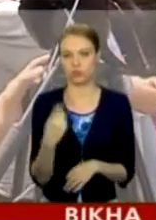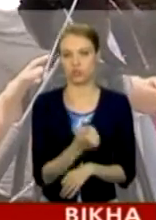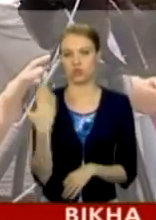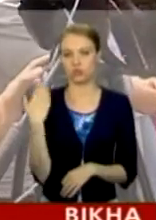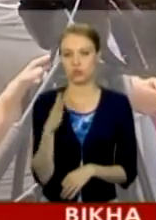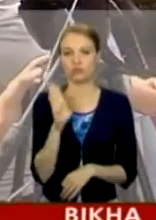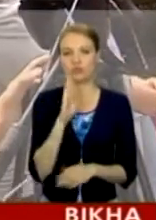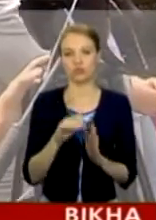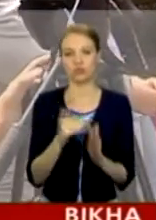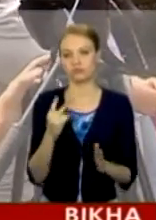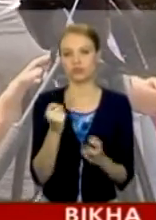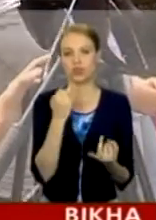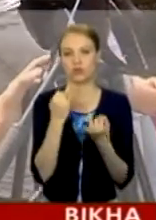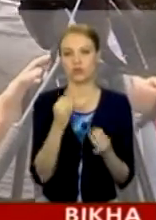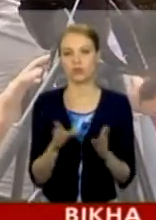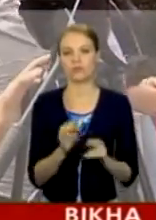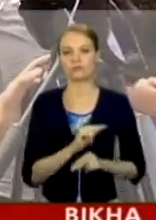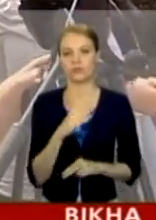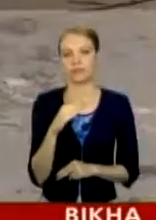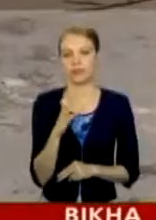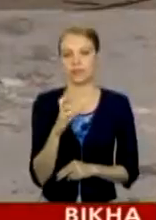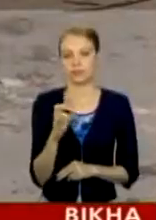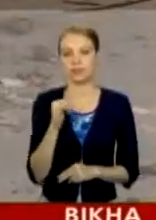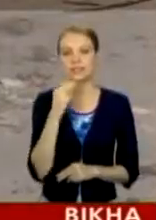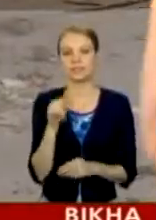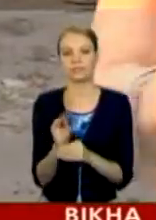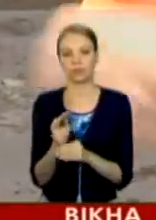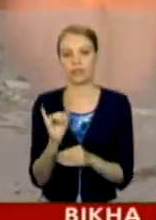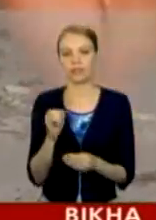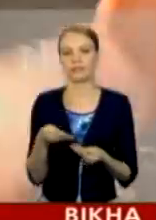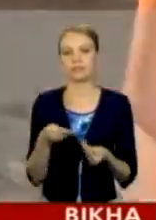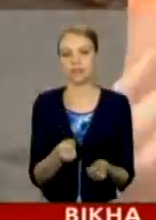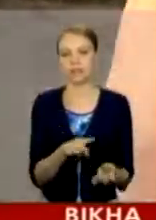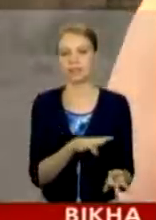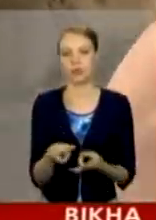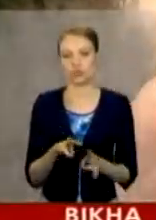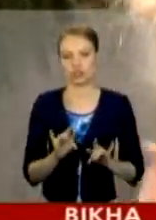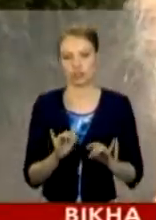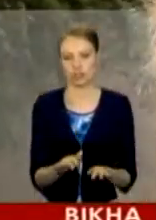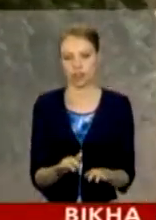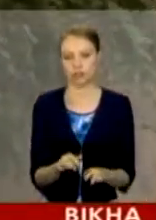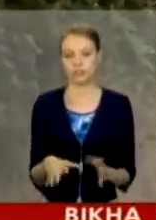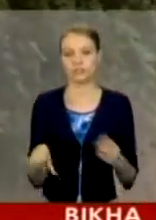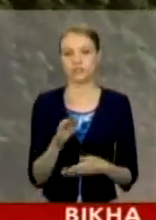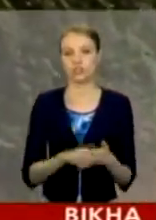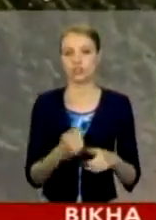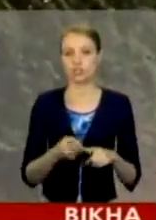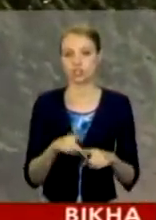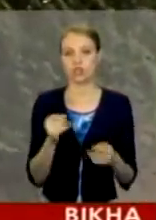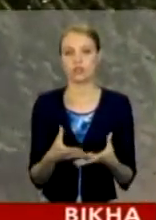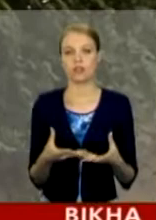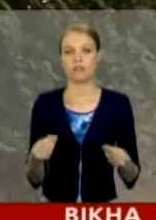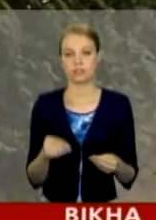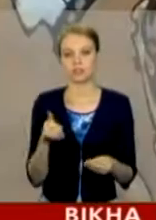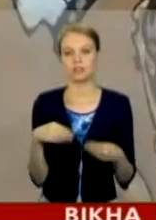тому жінку викликали на розмову співробітники ФСБ і звинуватили її у сприянні терористичній діяльності. Усе через те, що навесні